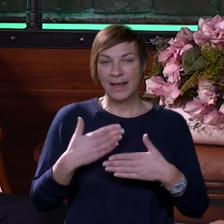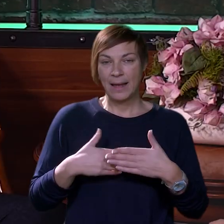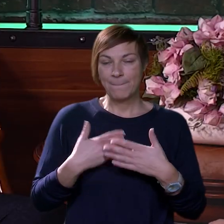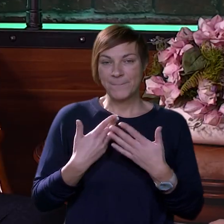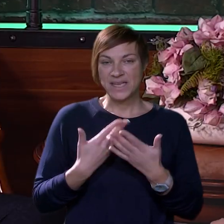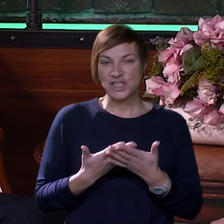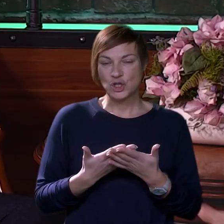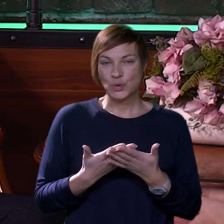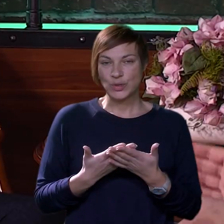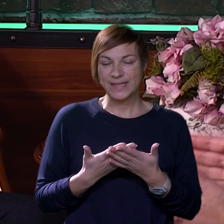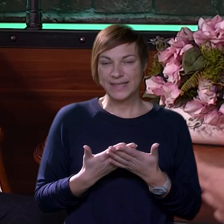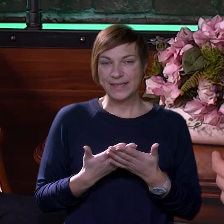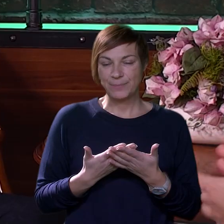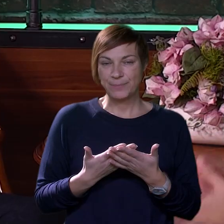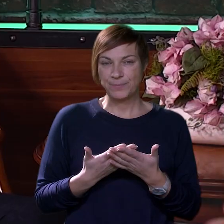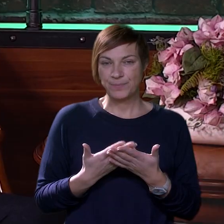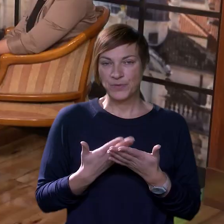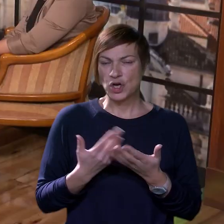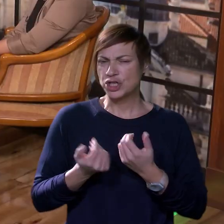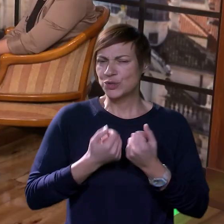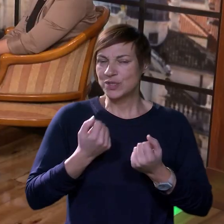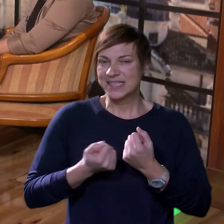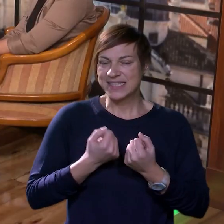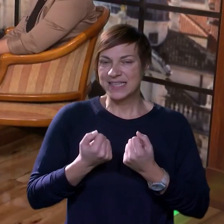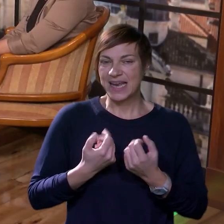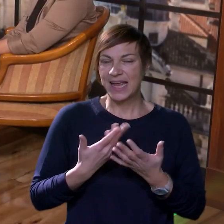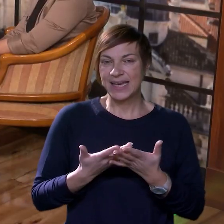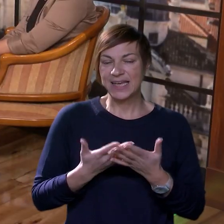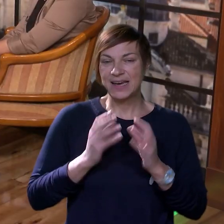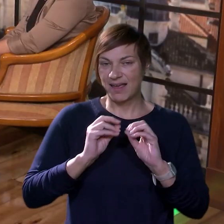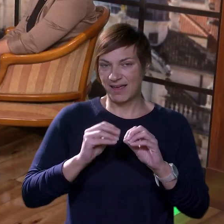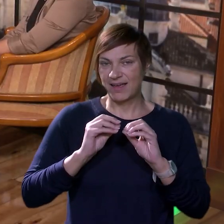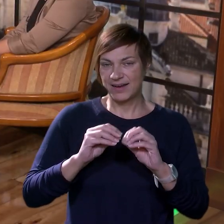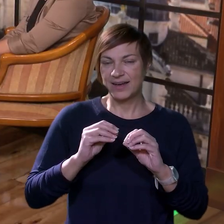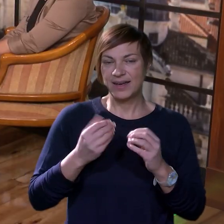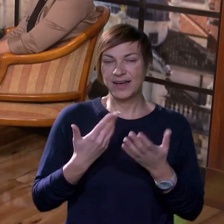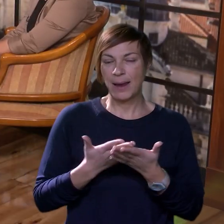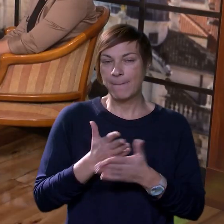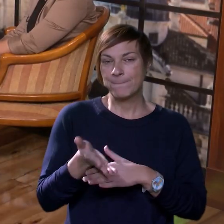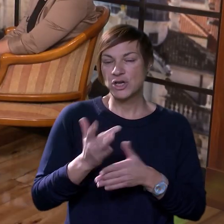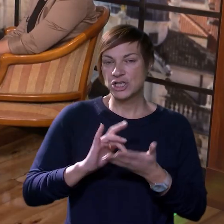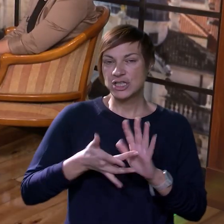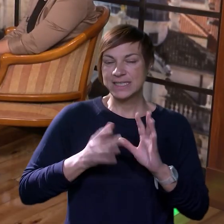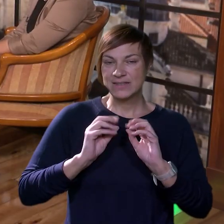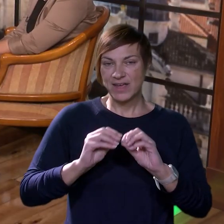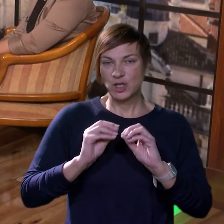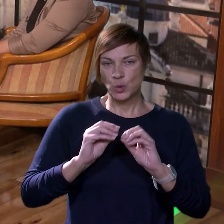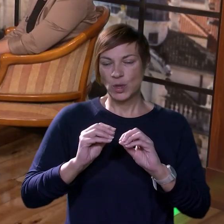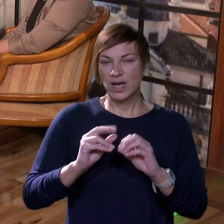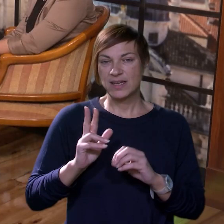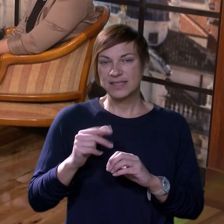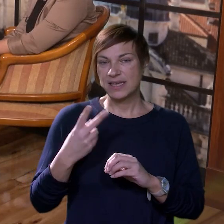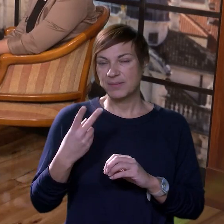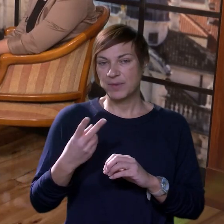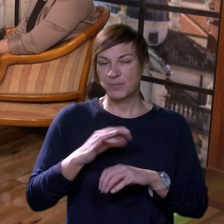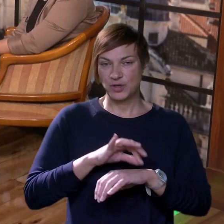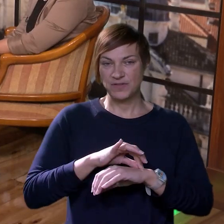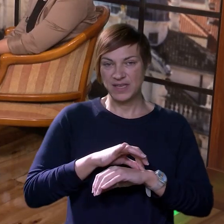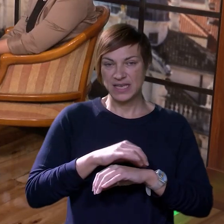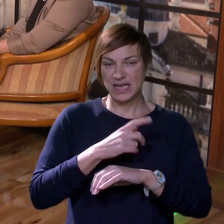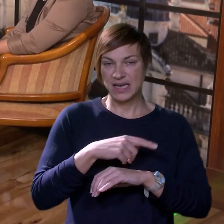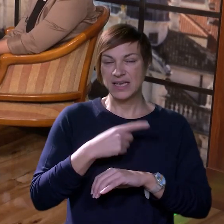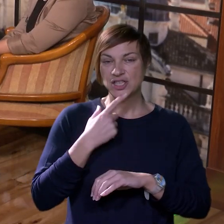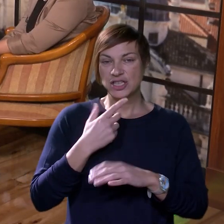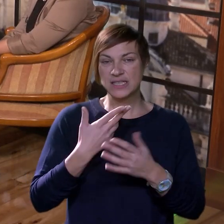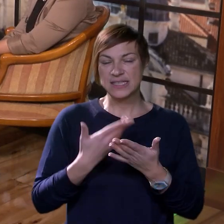međutim, oni su baš istrenirani. Edukacija mora proći. Istrenirani i oni su prošli sve edukacije, imamo